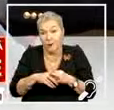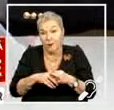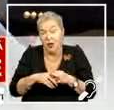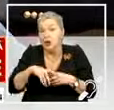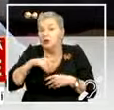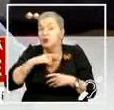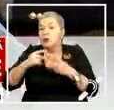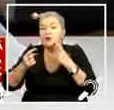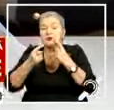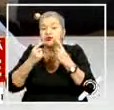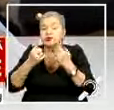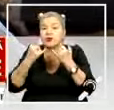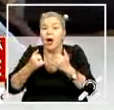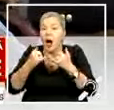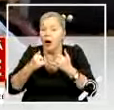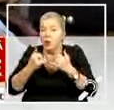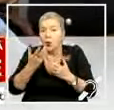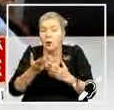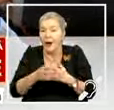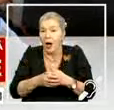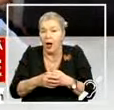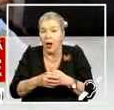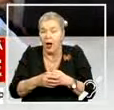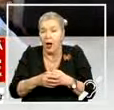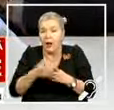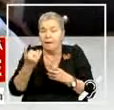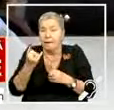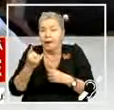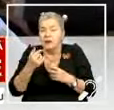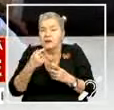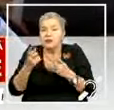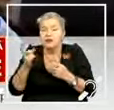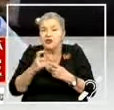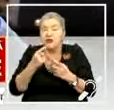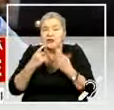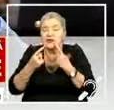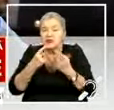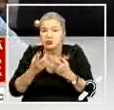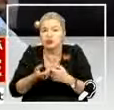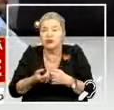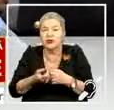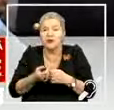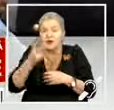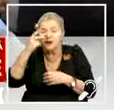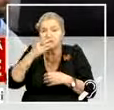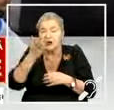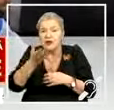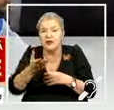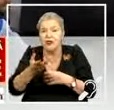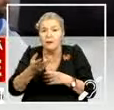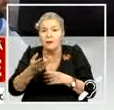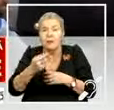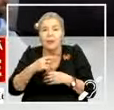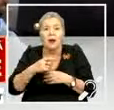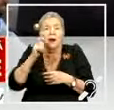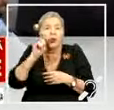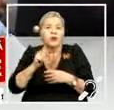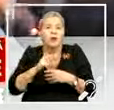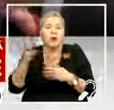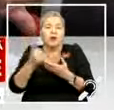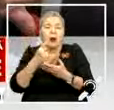discuții în momentul de față care să ne ducă la o decizie, ca atare